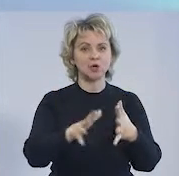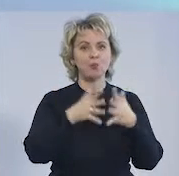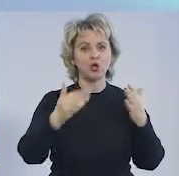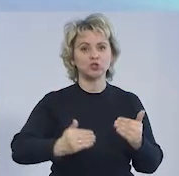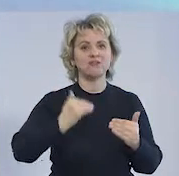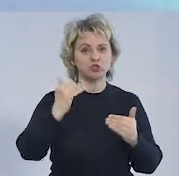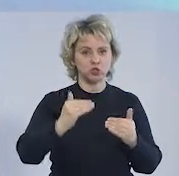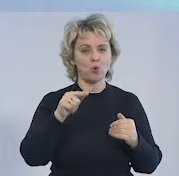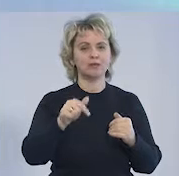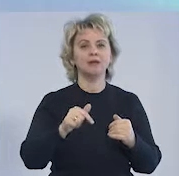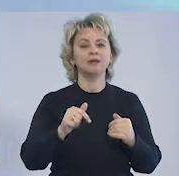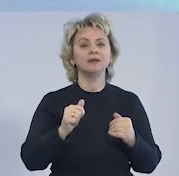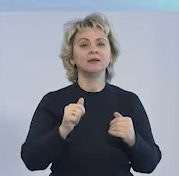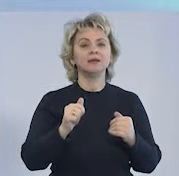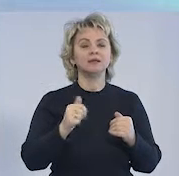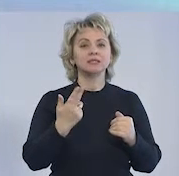больших